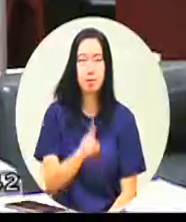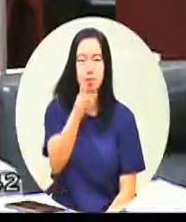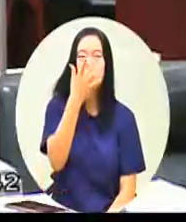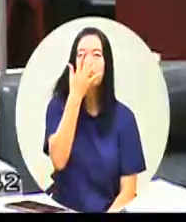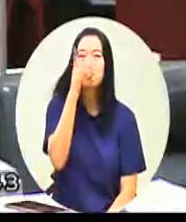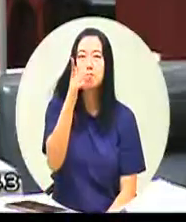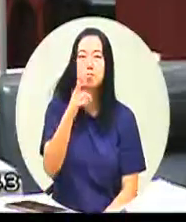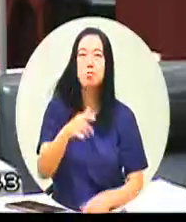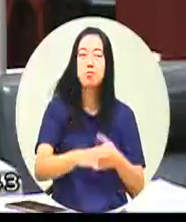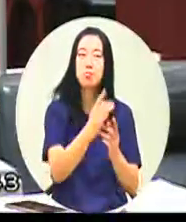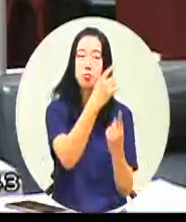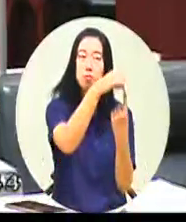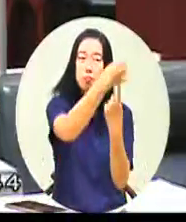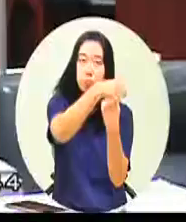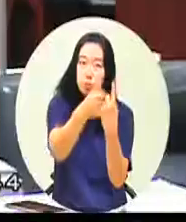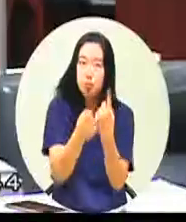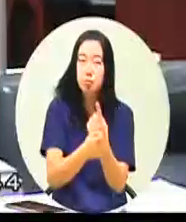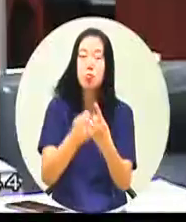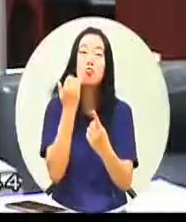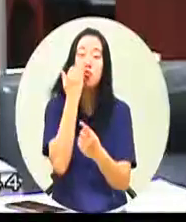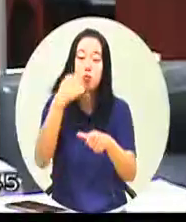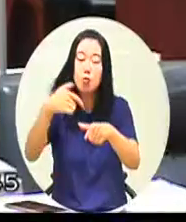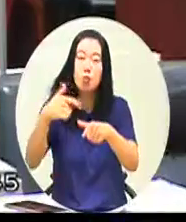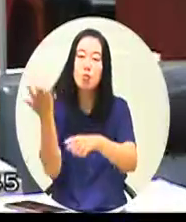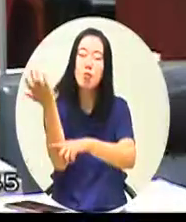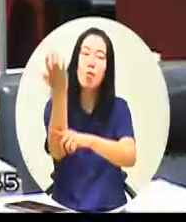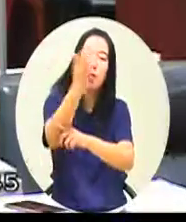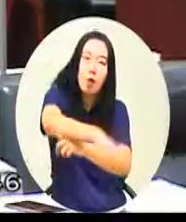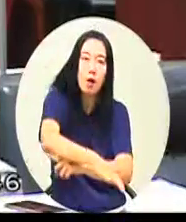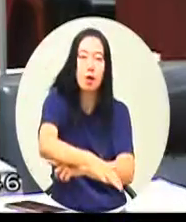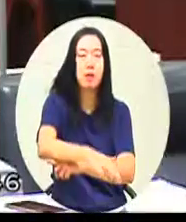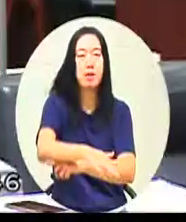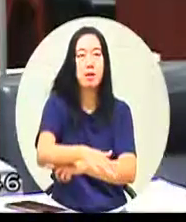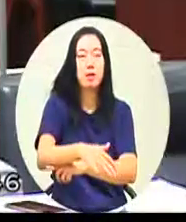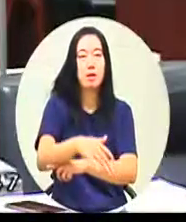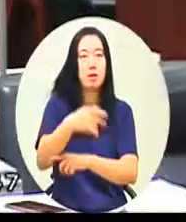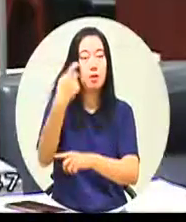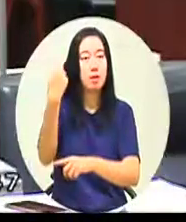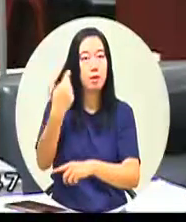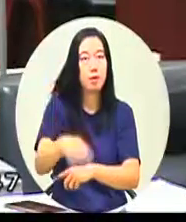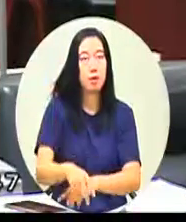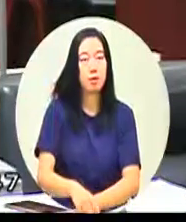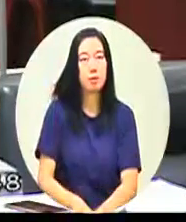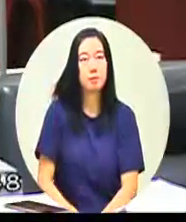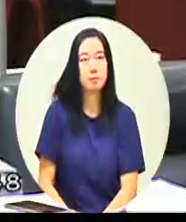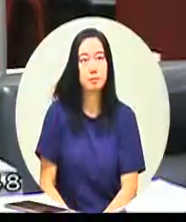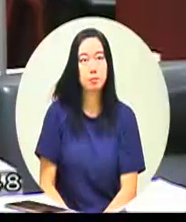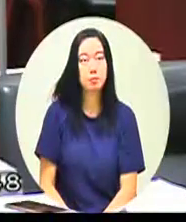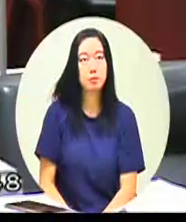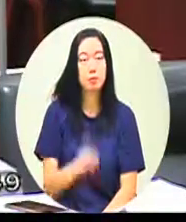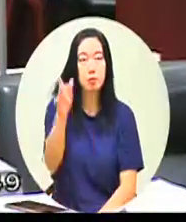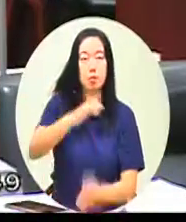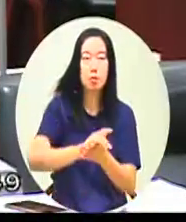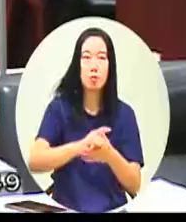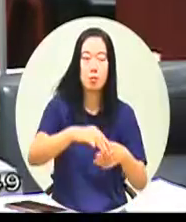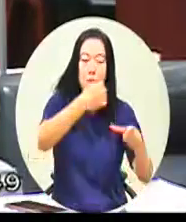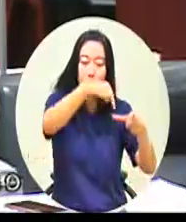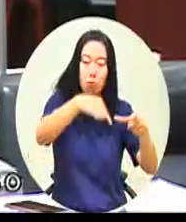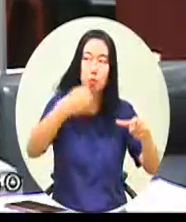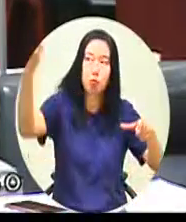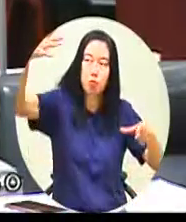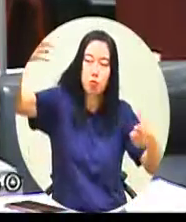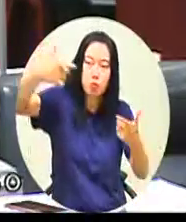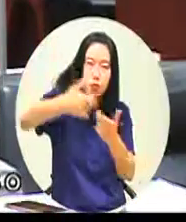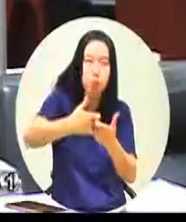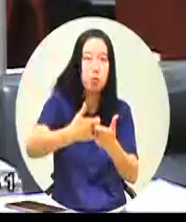那叶啊，那规个凹咧，啊那起咧咧咧，无同光合作用，迄层今朝